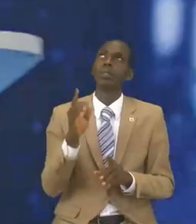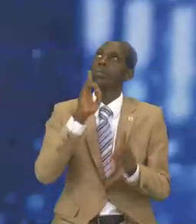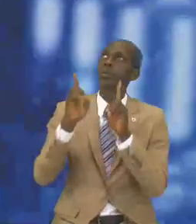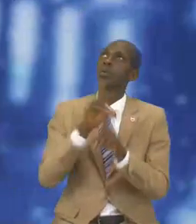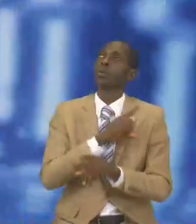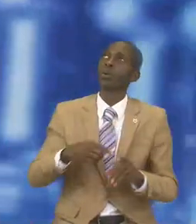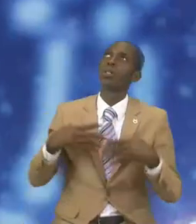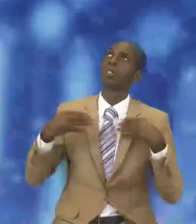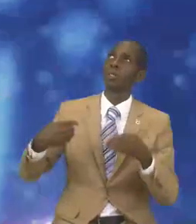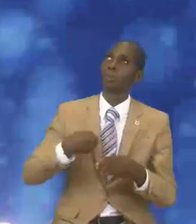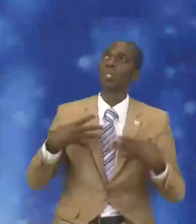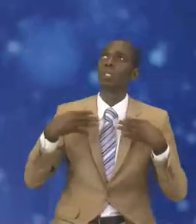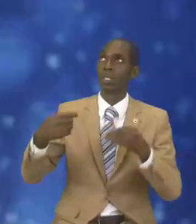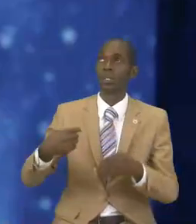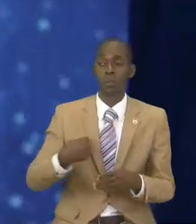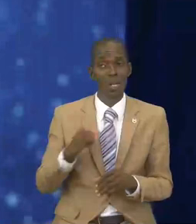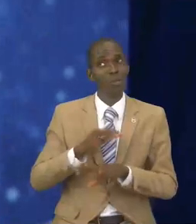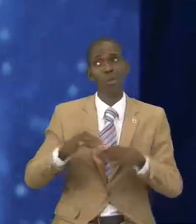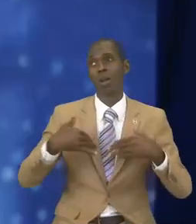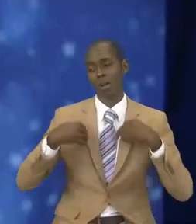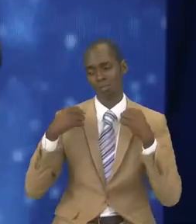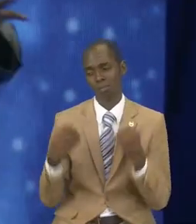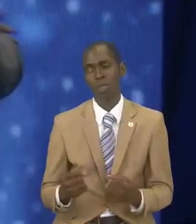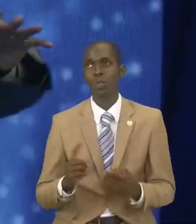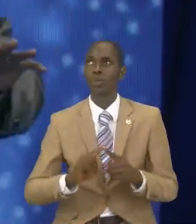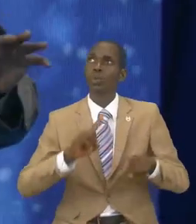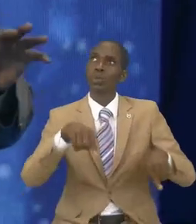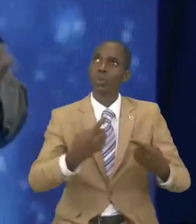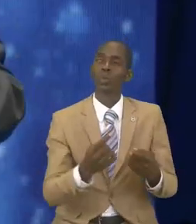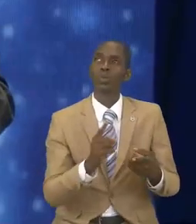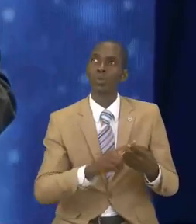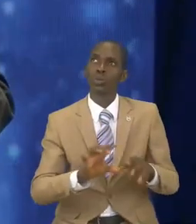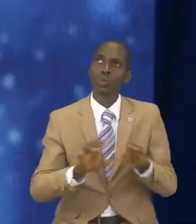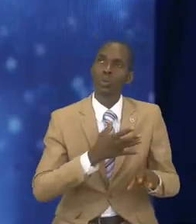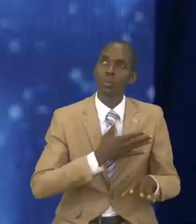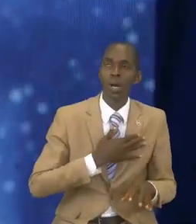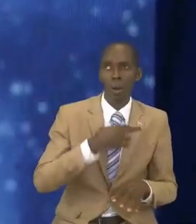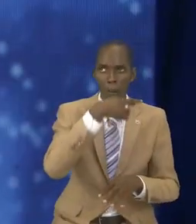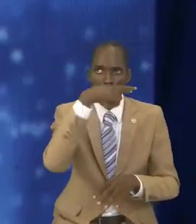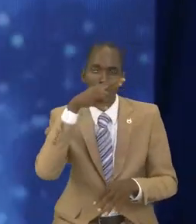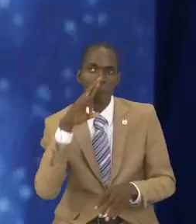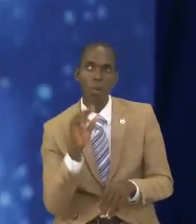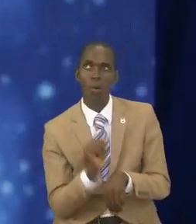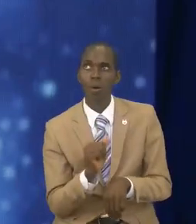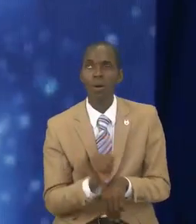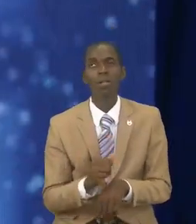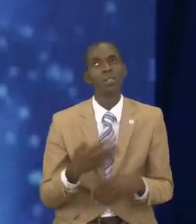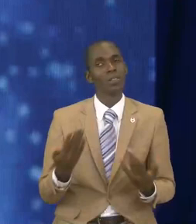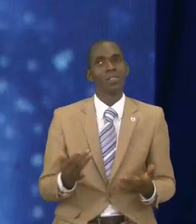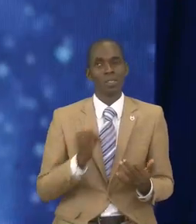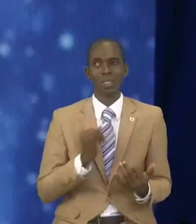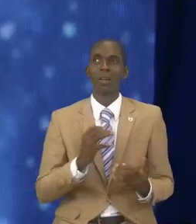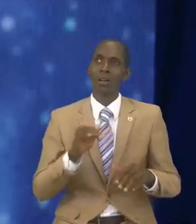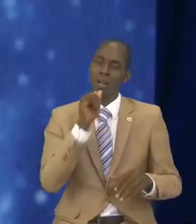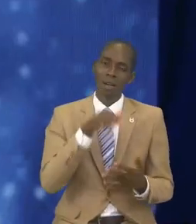guéris-moi, guéris-moi, guéris-moi. Je n'ai pas la force maintenant pour aller faire mon cambriolage. Je